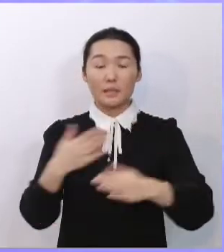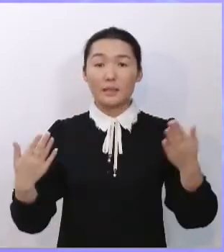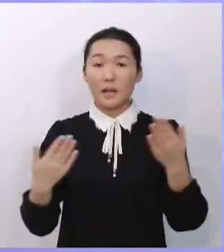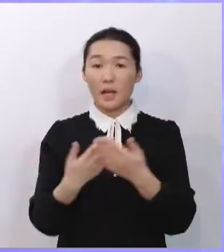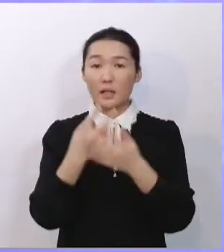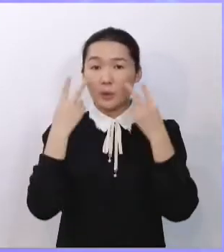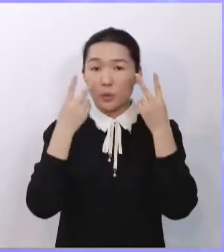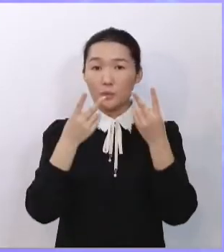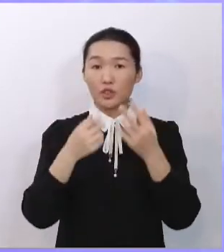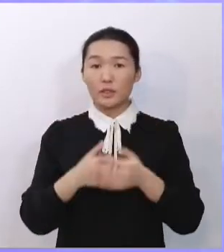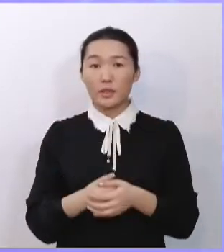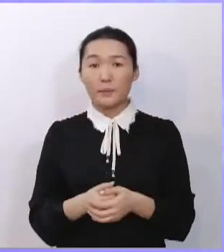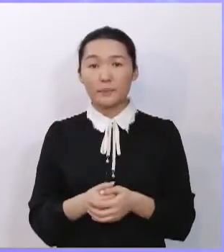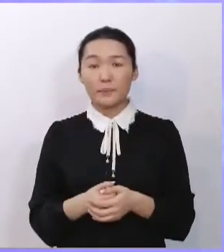чыккыла.